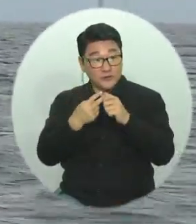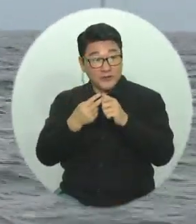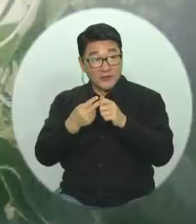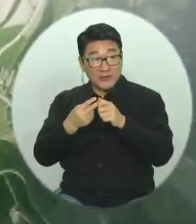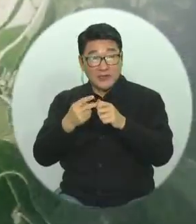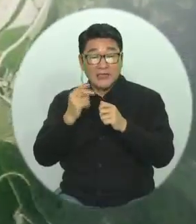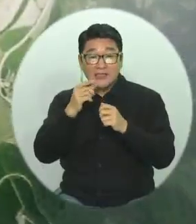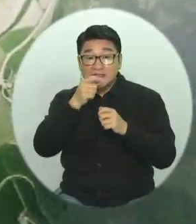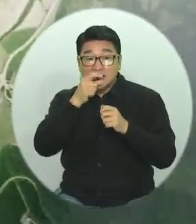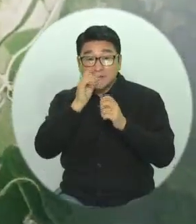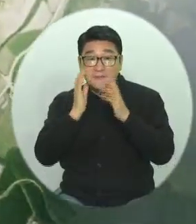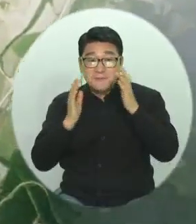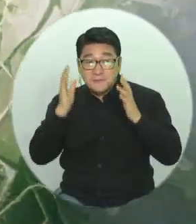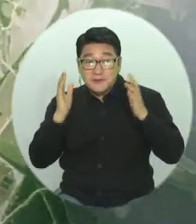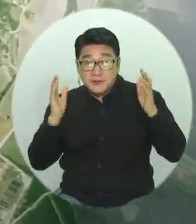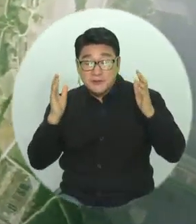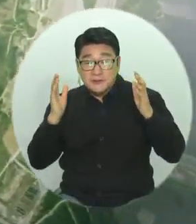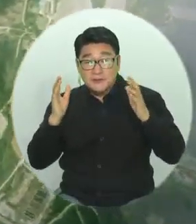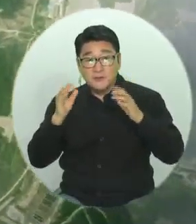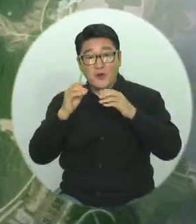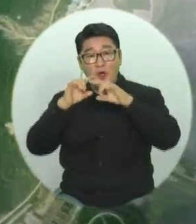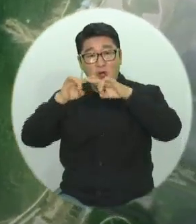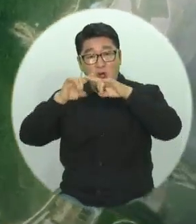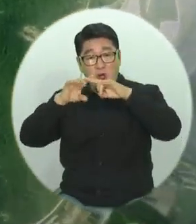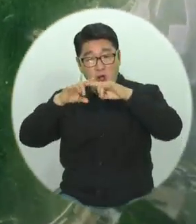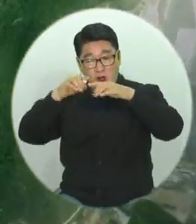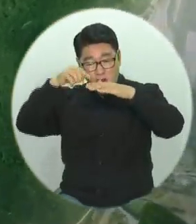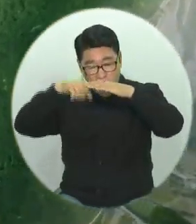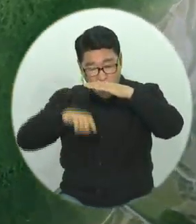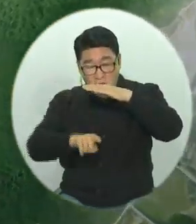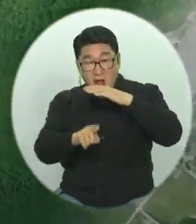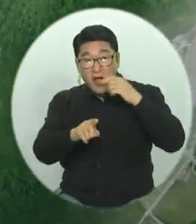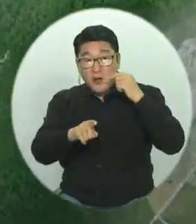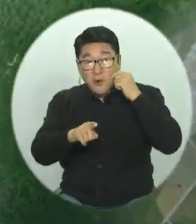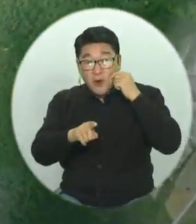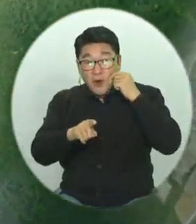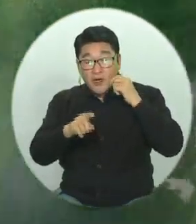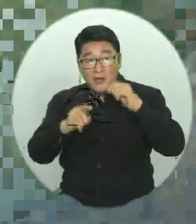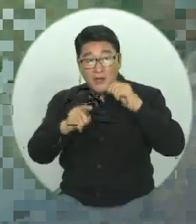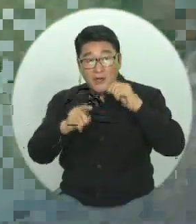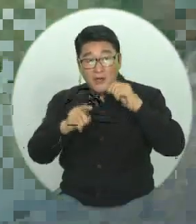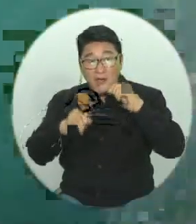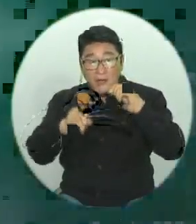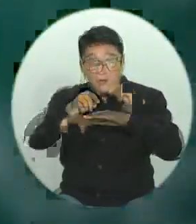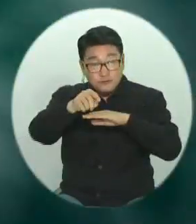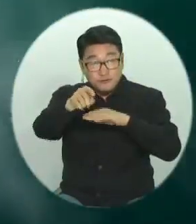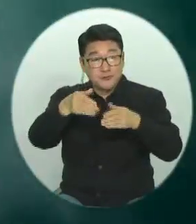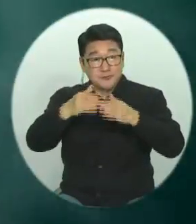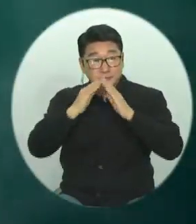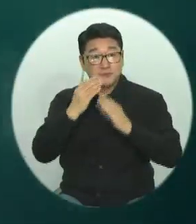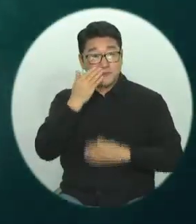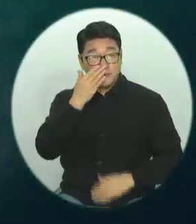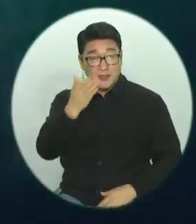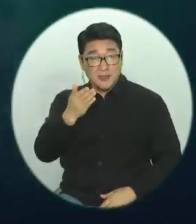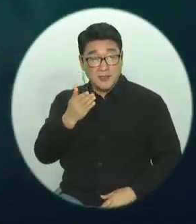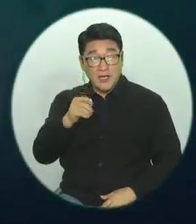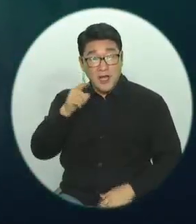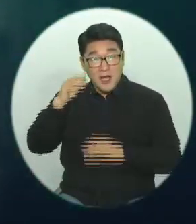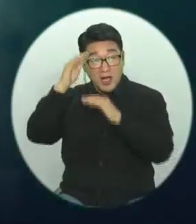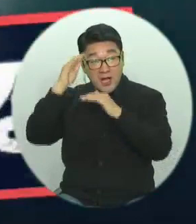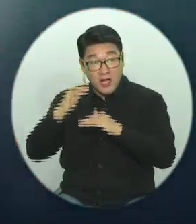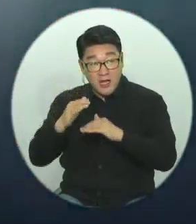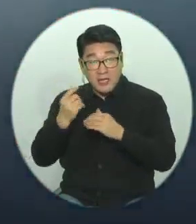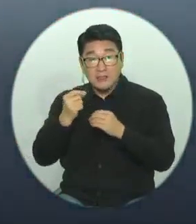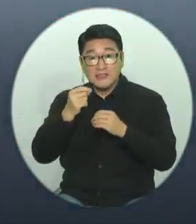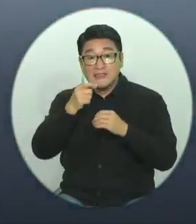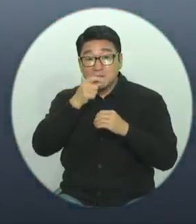습지보호구역 해저 설로뿐만 아니라 일정 기준을 만족하는 육상 설로 가능해집니다이 같은 근거를